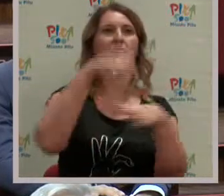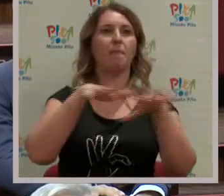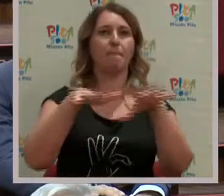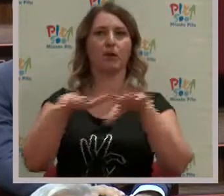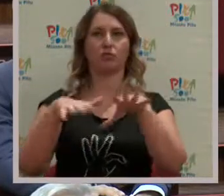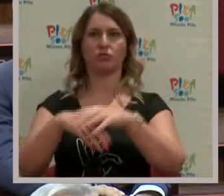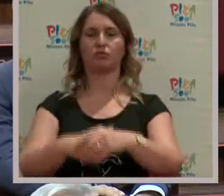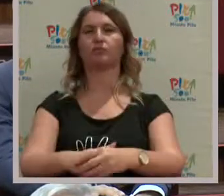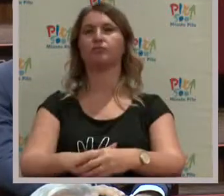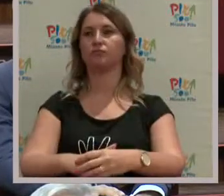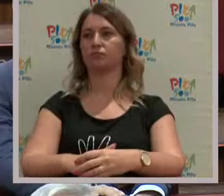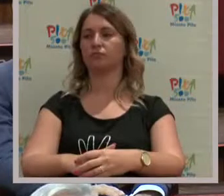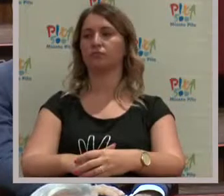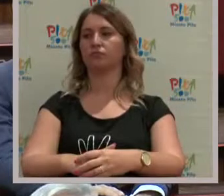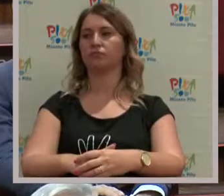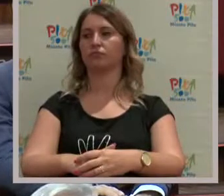na miejscu.